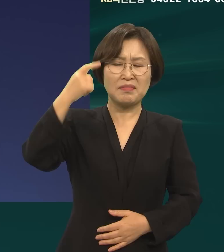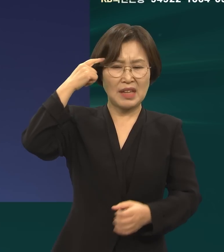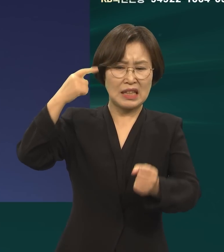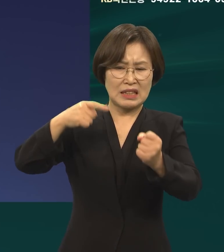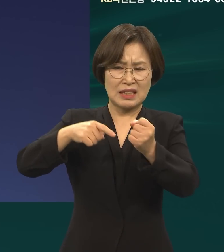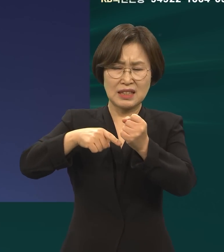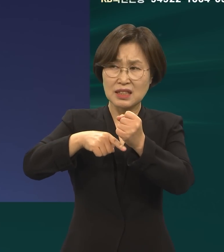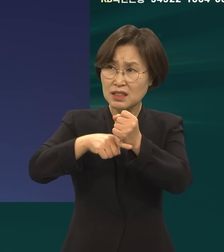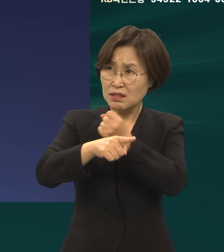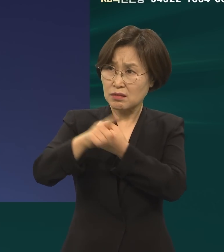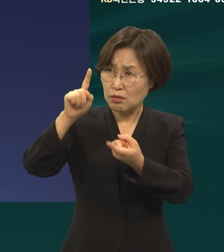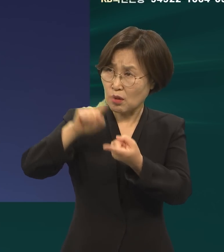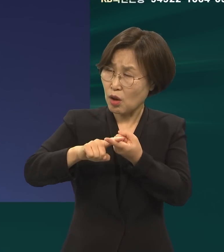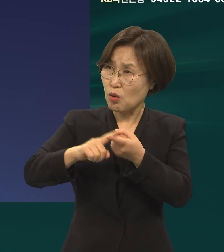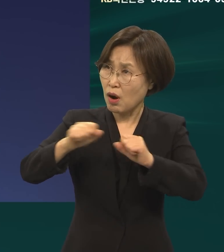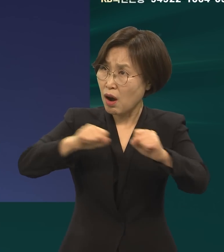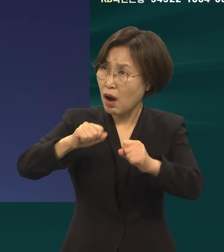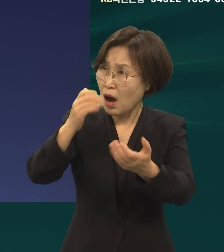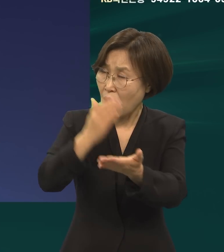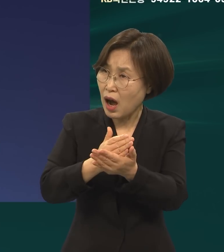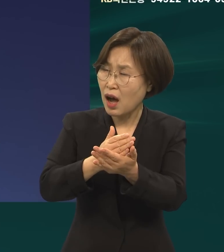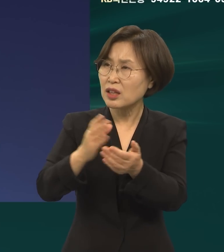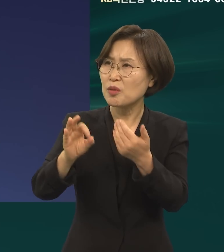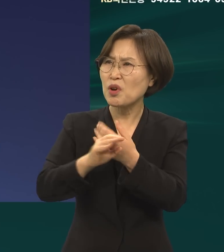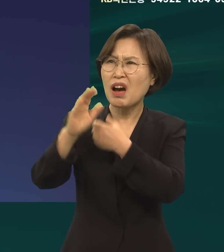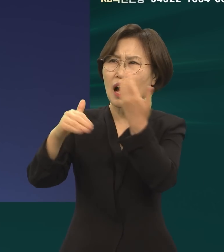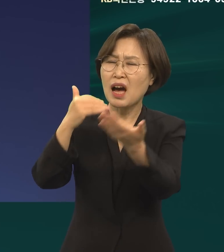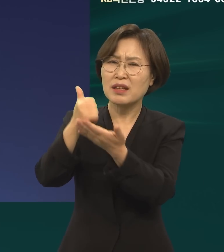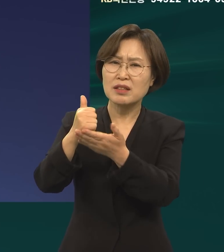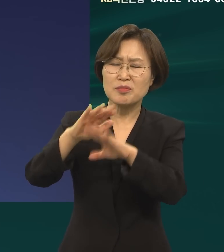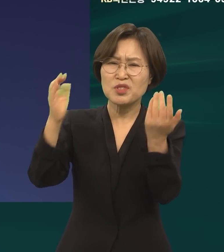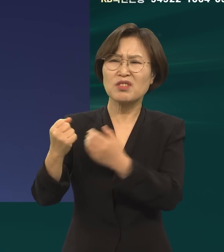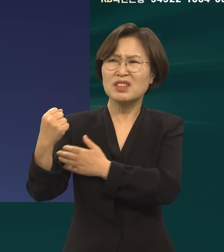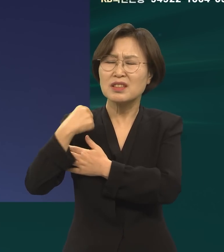안 해주시면 전능하지 않다는 겁니다.